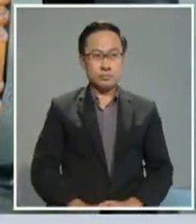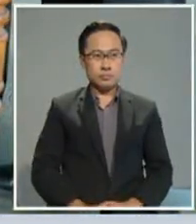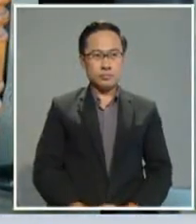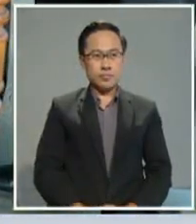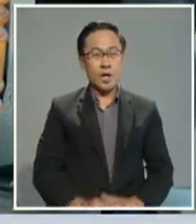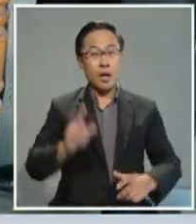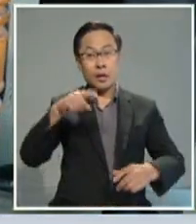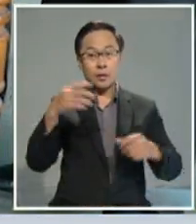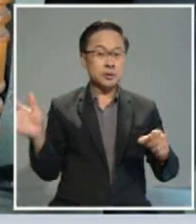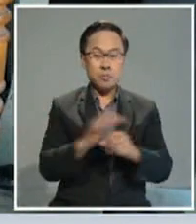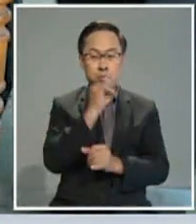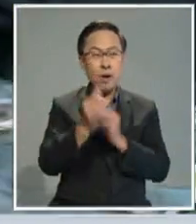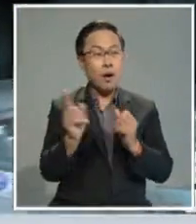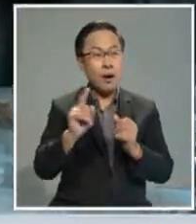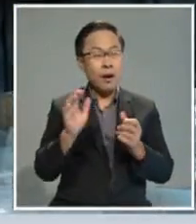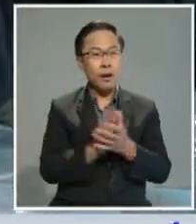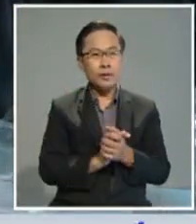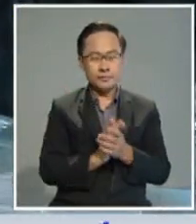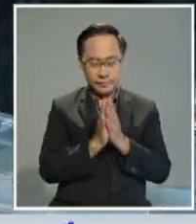ใครมาเต็มบ้านเลยเนี่ย